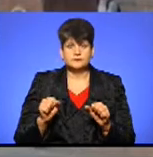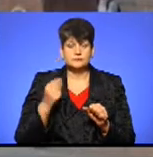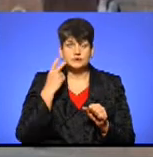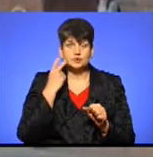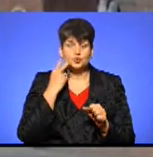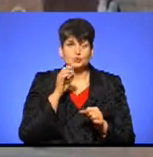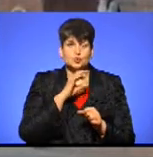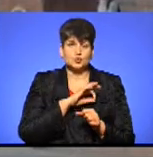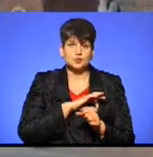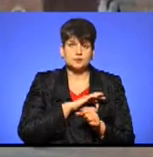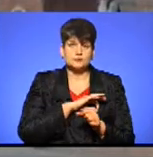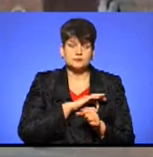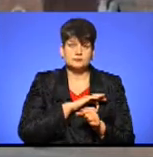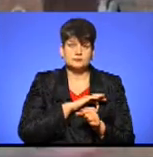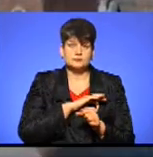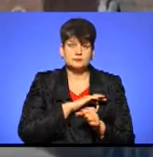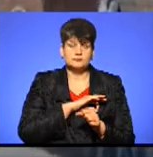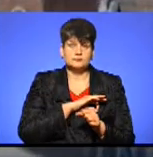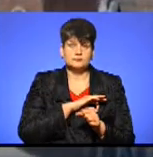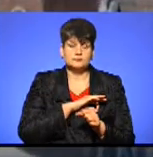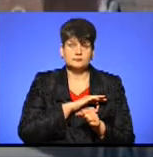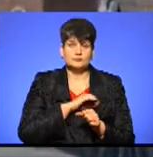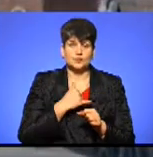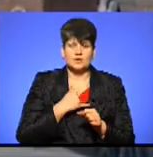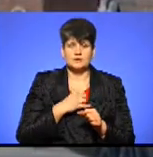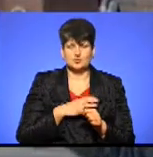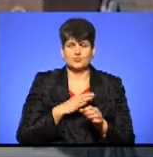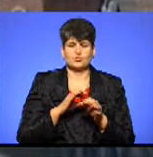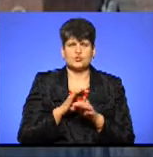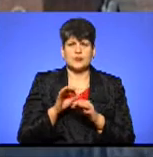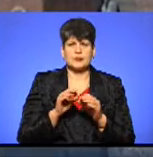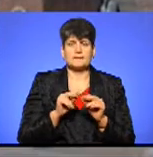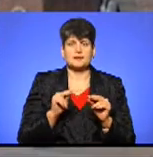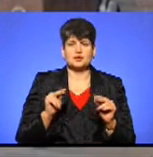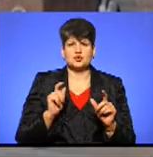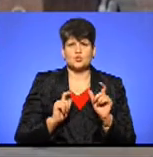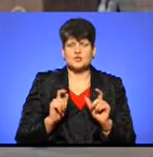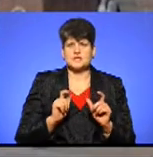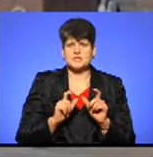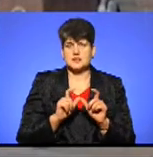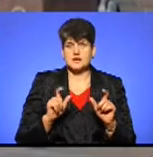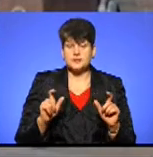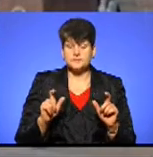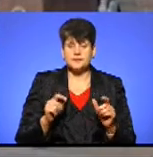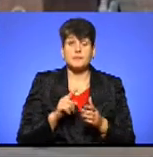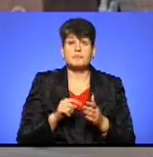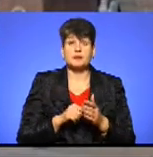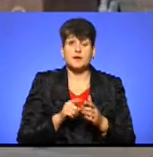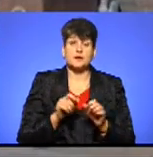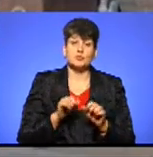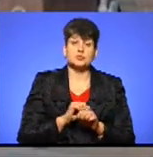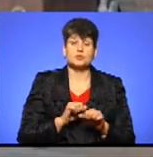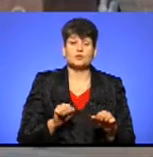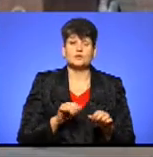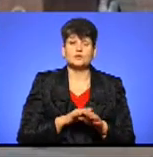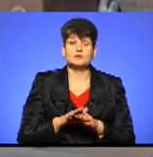користуванні якогось, у нас був проєкт педагогічного університету, наприклад. От питання там може чи не може